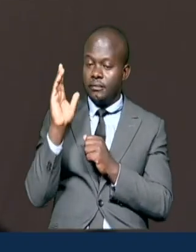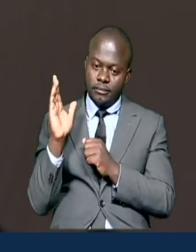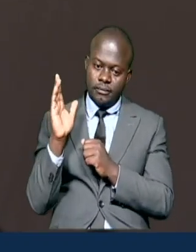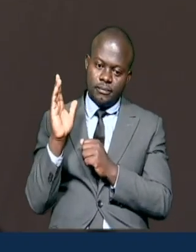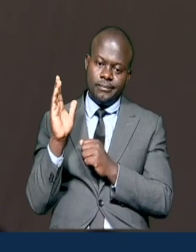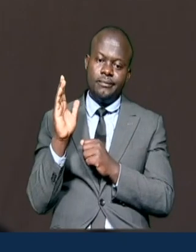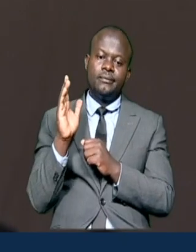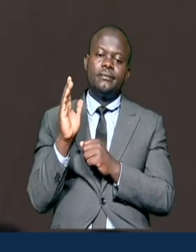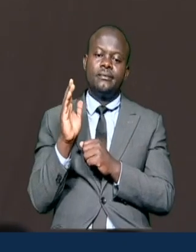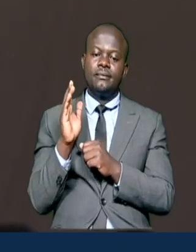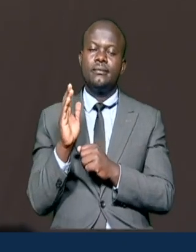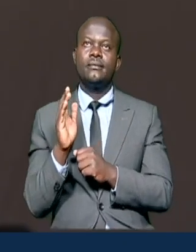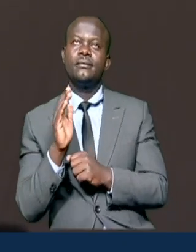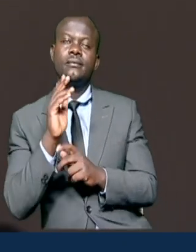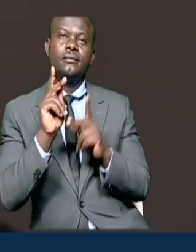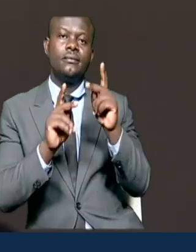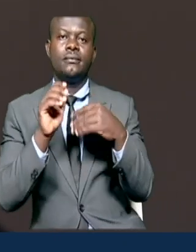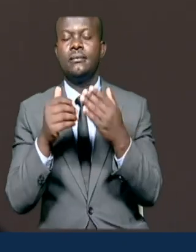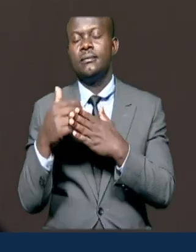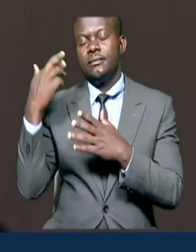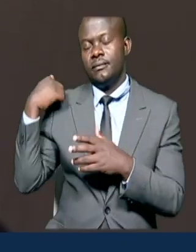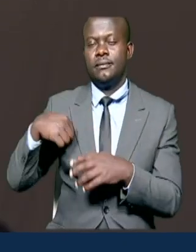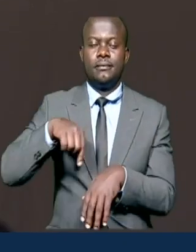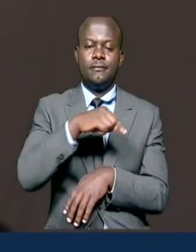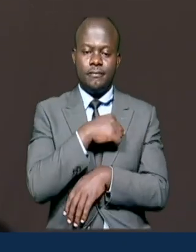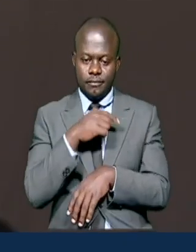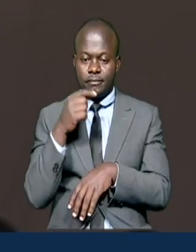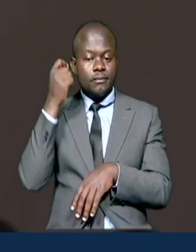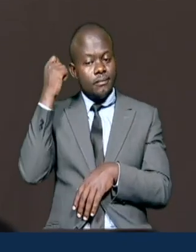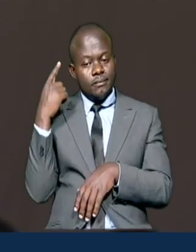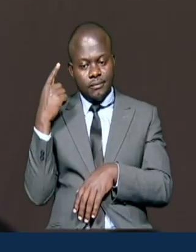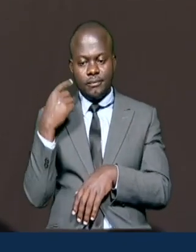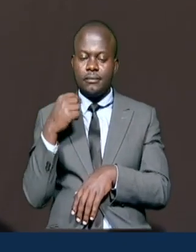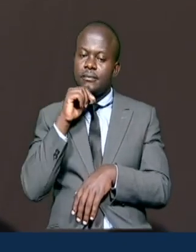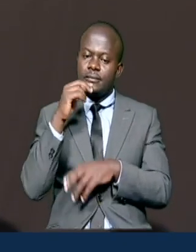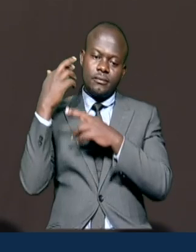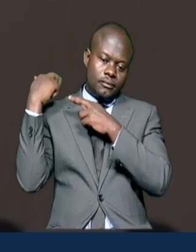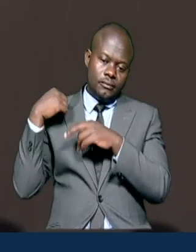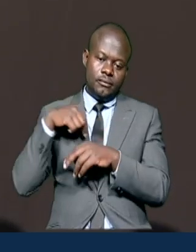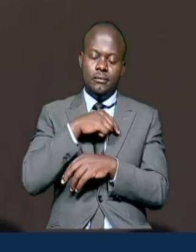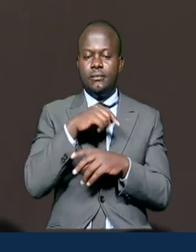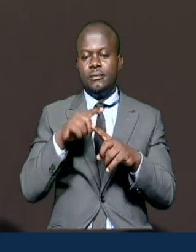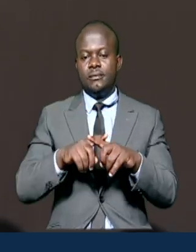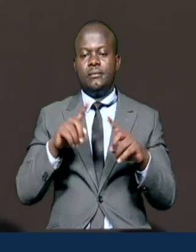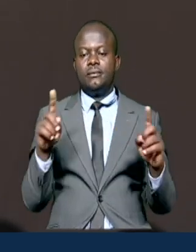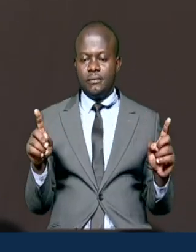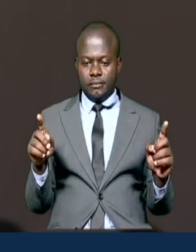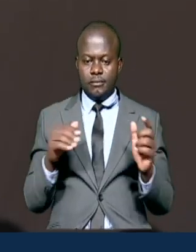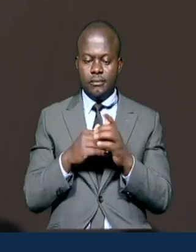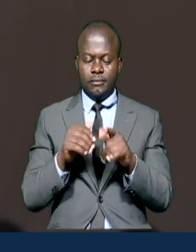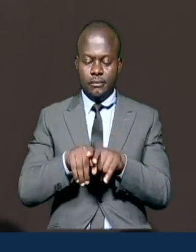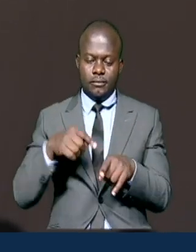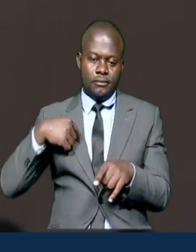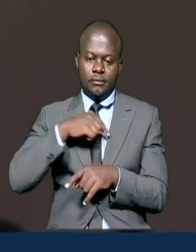abo ni bene Imana, abo turabashinzwe twembi. Ntabwo rero inshingano zacu zatandukana. Natwe